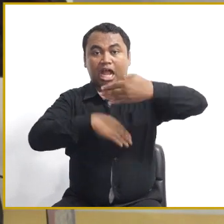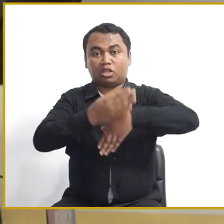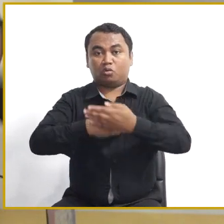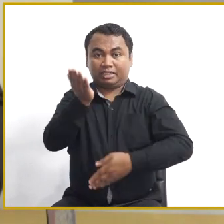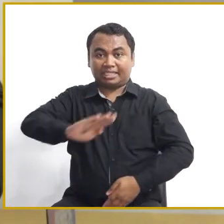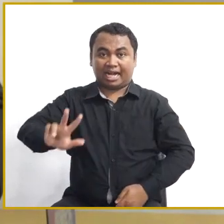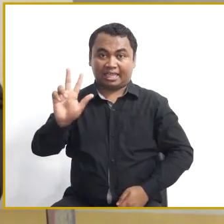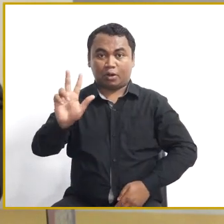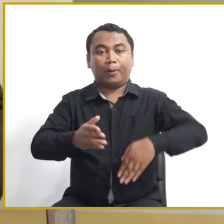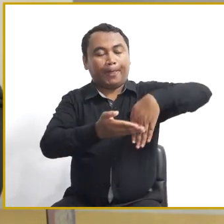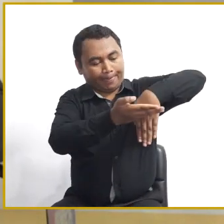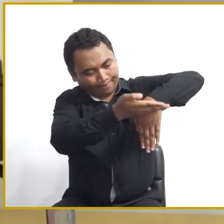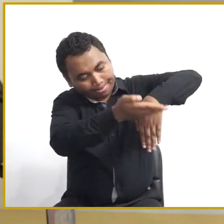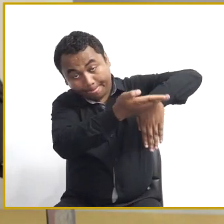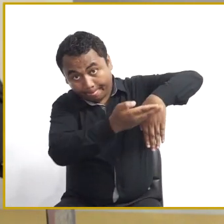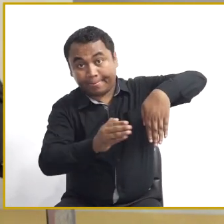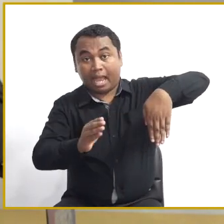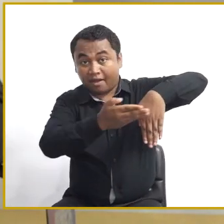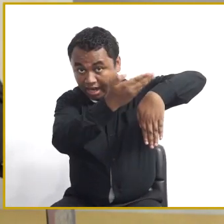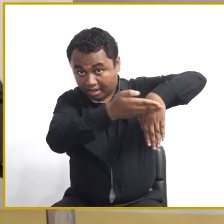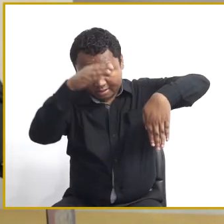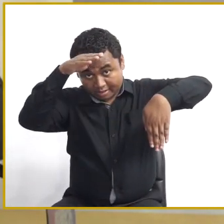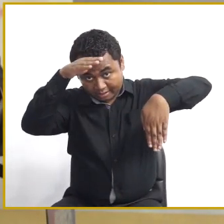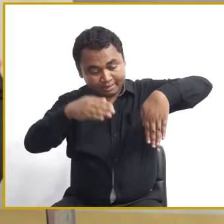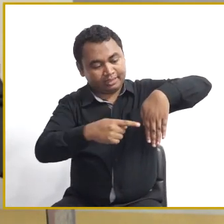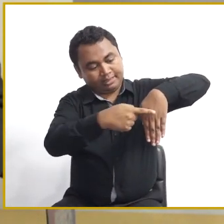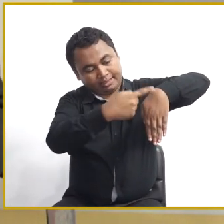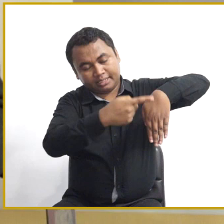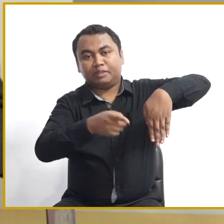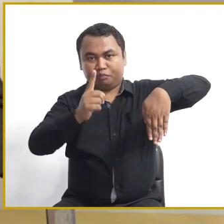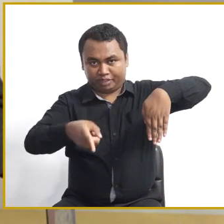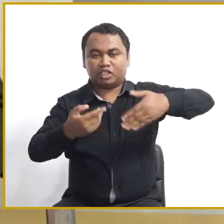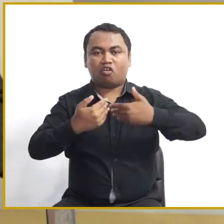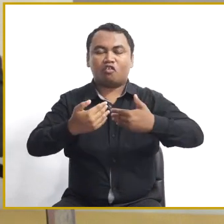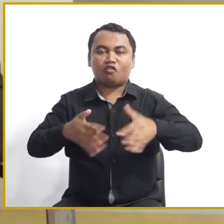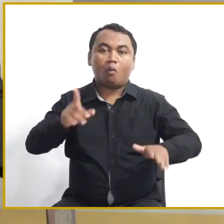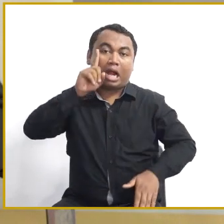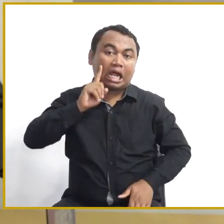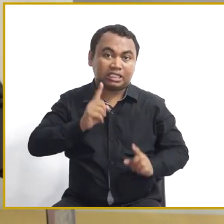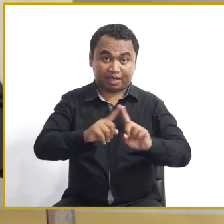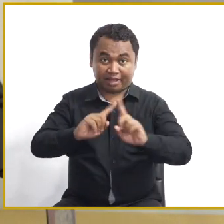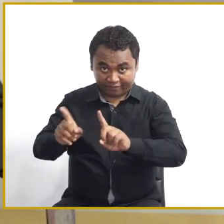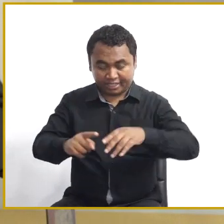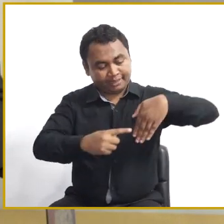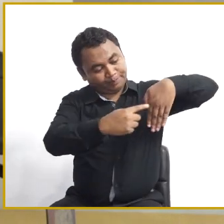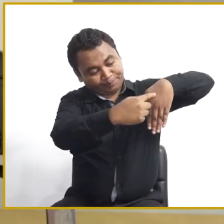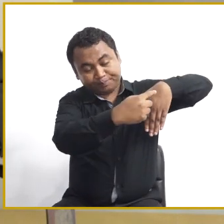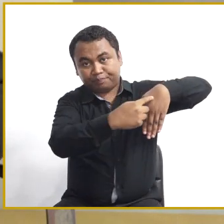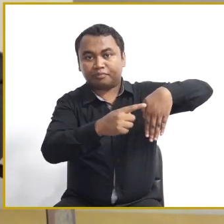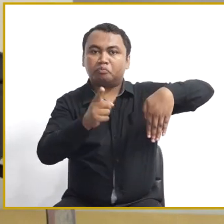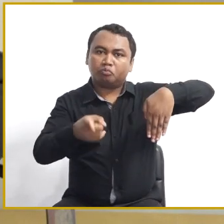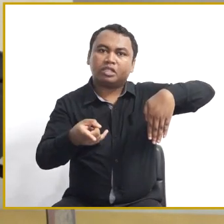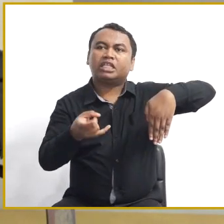ny faritra avaratra de manana ny kolotsaina sy ny zava-misy any manana ihany koa izy a ny